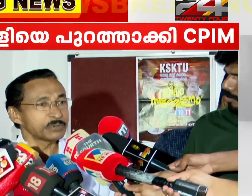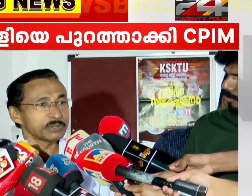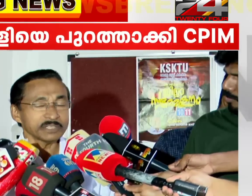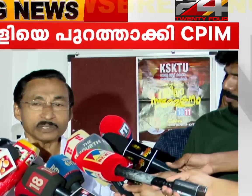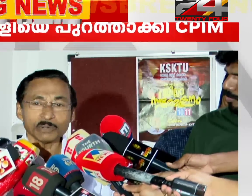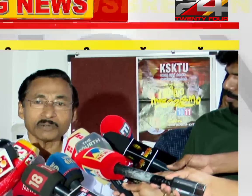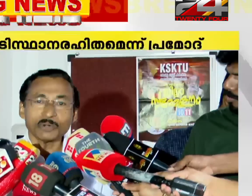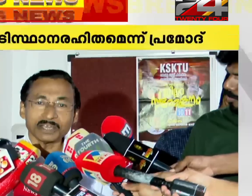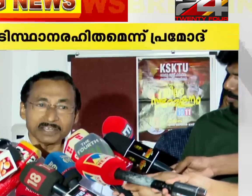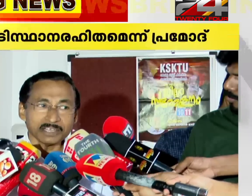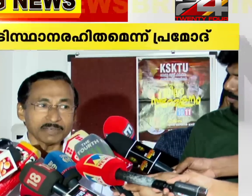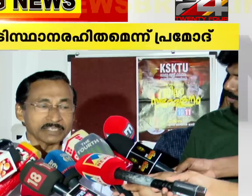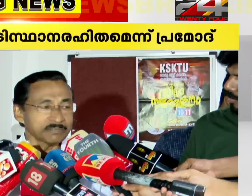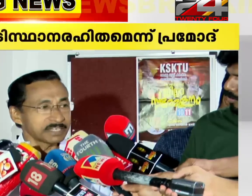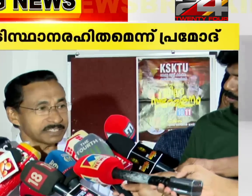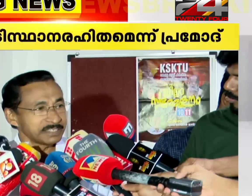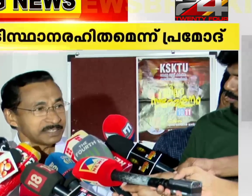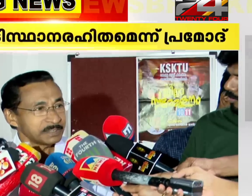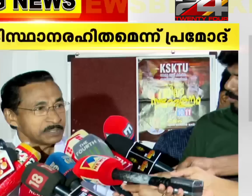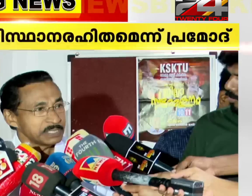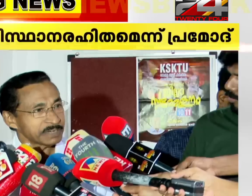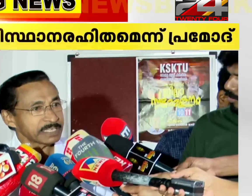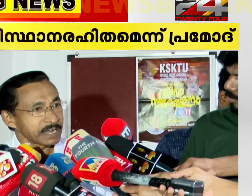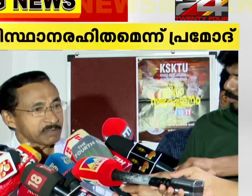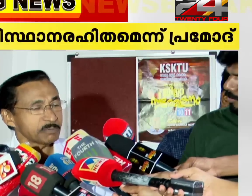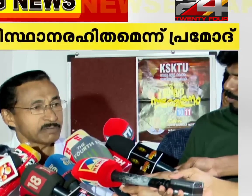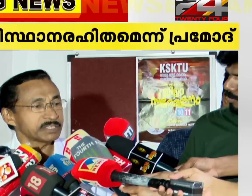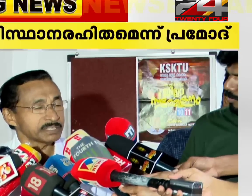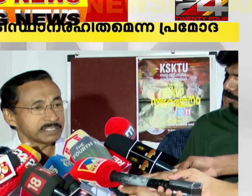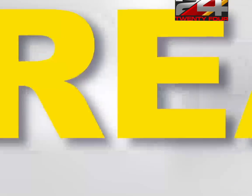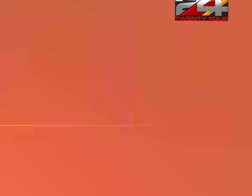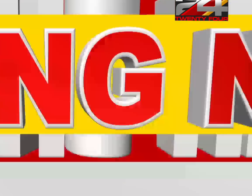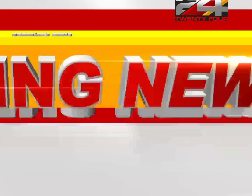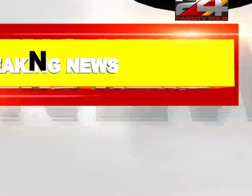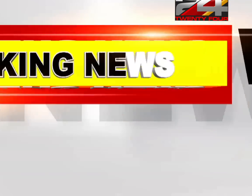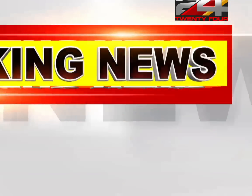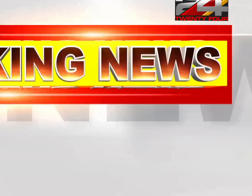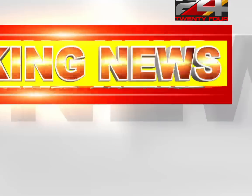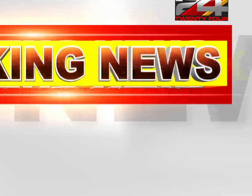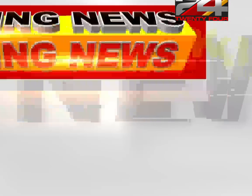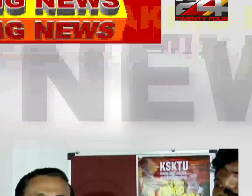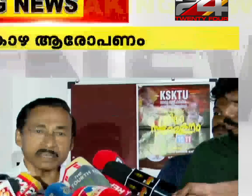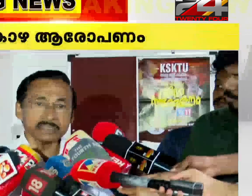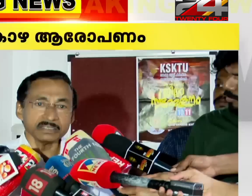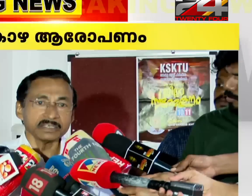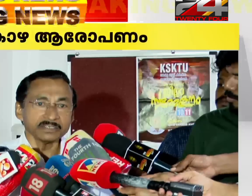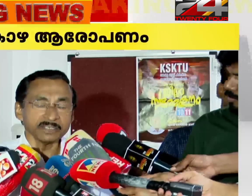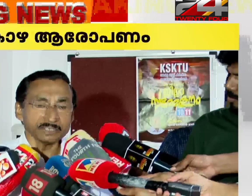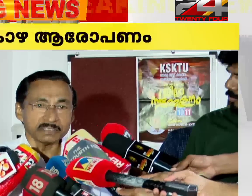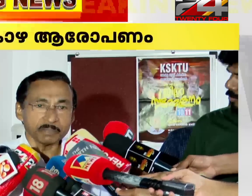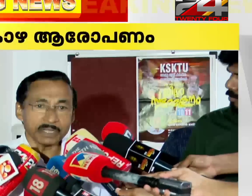ഉയർത്തിക്കൊണ്ടുവന്നിട്ടുള്ള കോലാഹലങ്ങൾ മാത്രമാണ്. ഇവിടെ ഞങ്ങളുടെ മുമ്പിൽ വന്നത് ഞങ്ങളുടെ പാർട്ടി സംഘടനാ രീതി